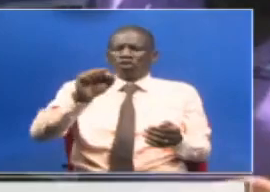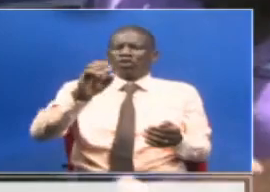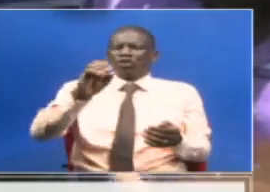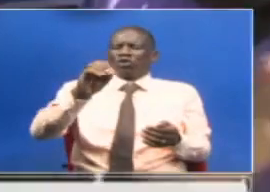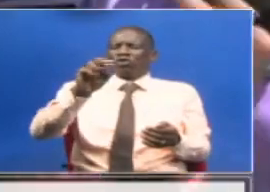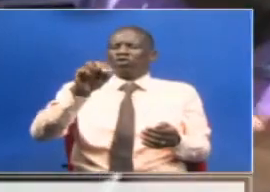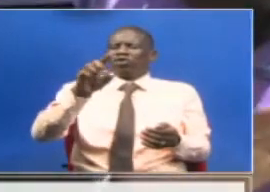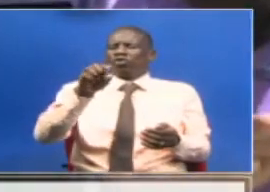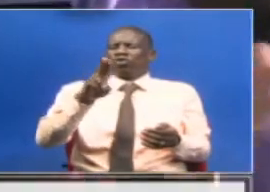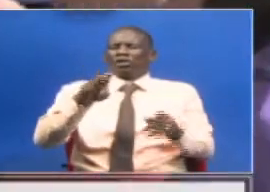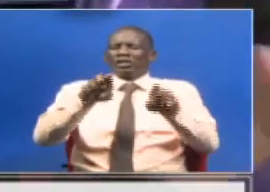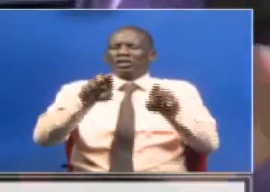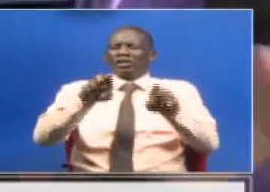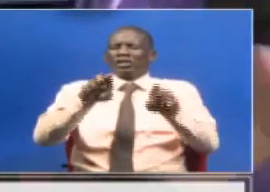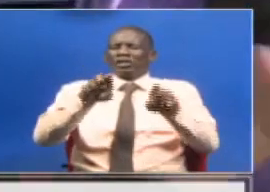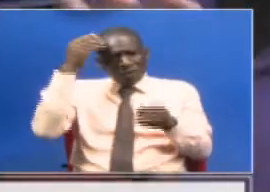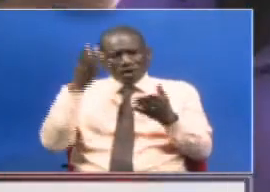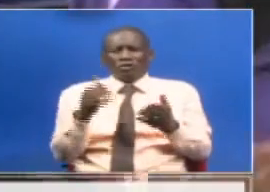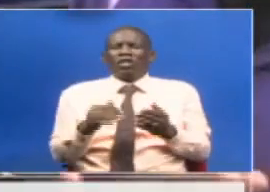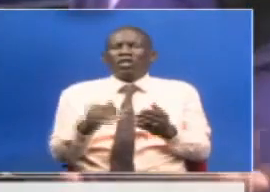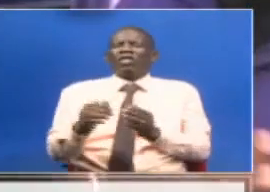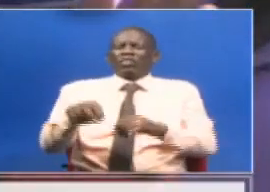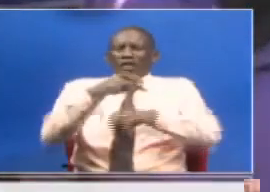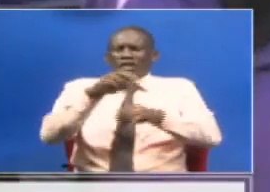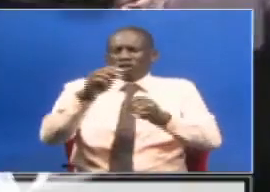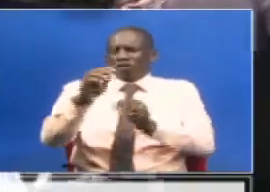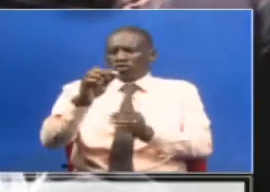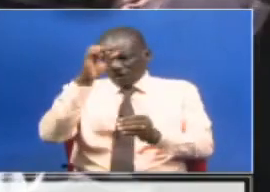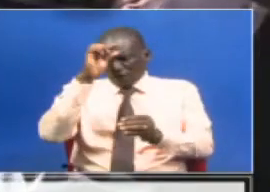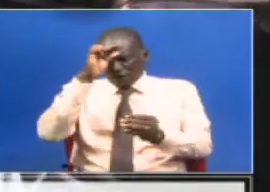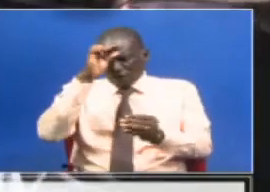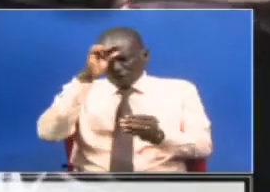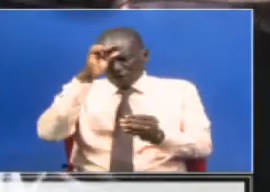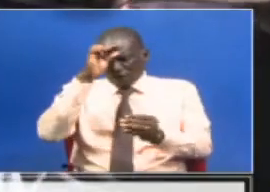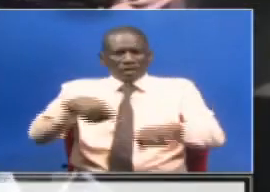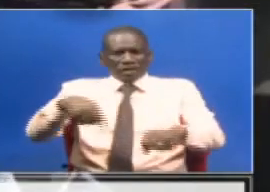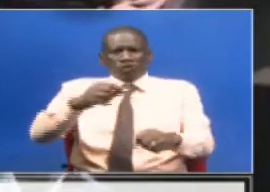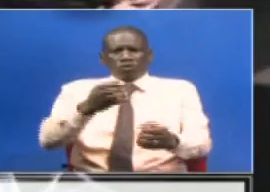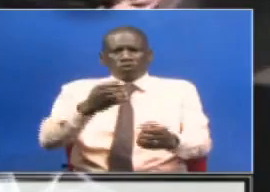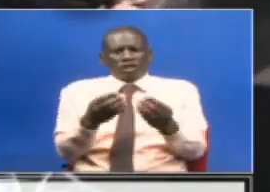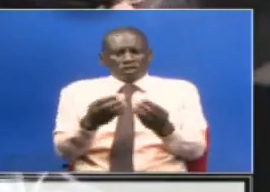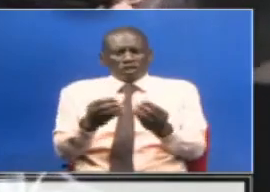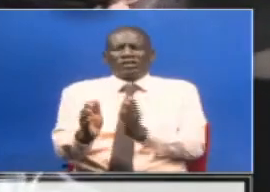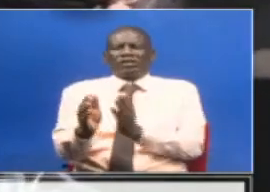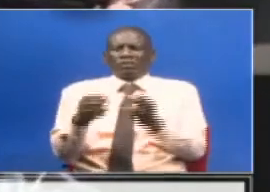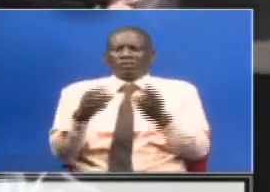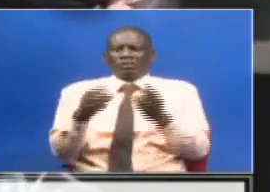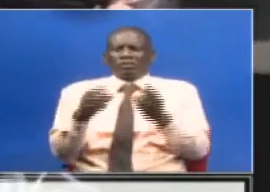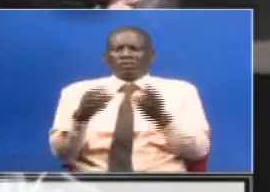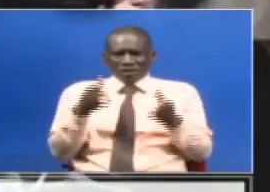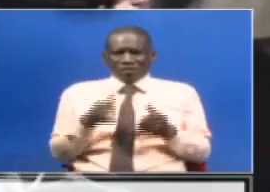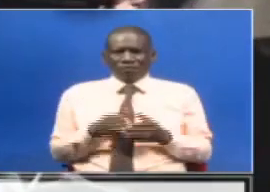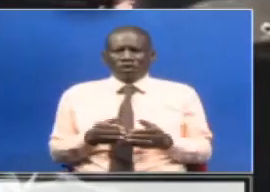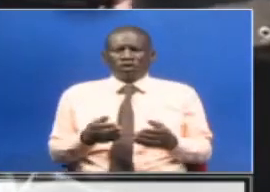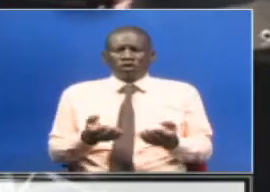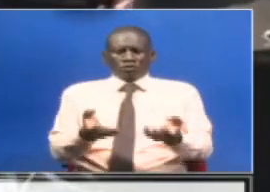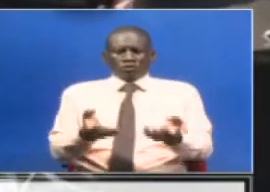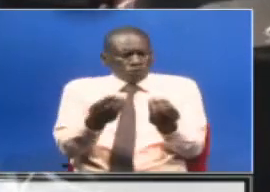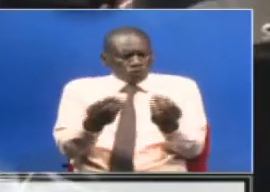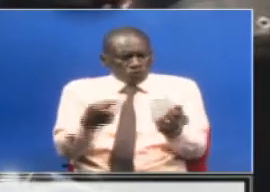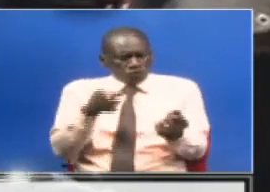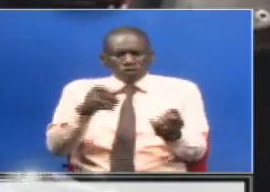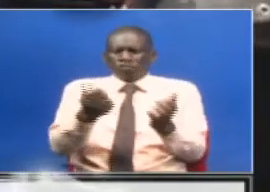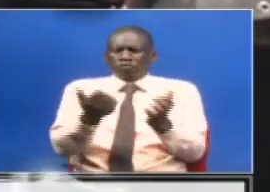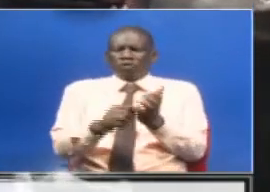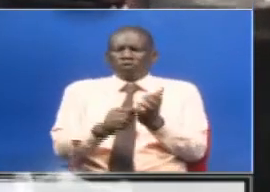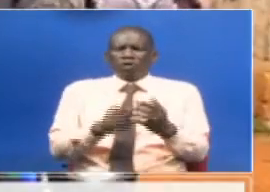sisi, wajaribu amani irudi Sondu kama kawaida tu. We need a solution to this thing. All the way from the president